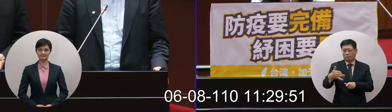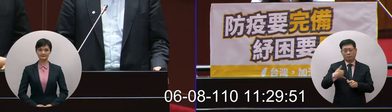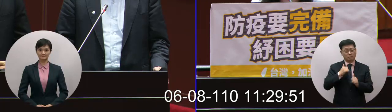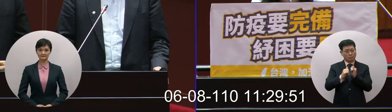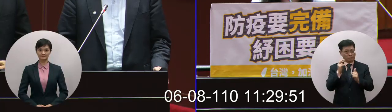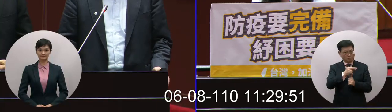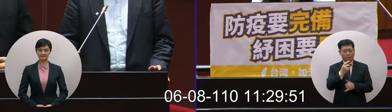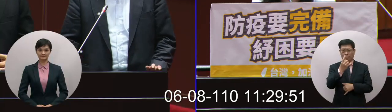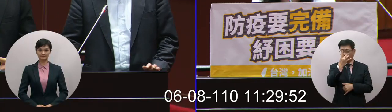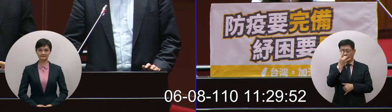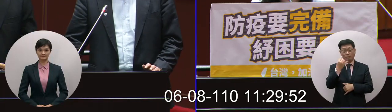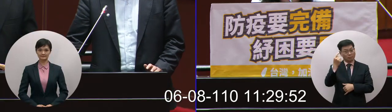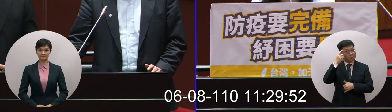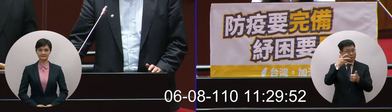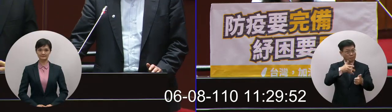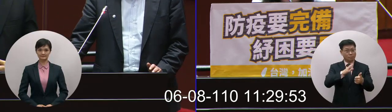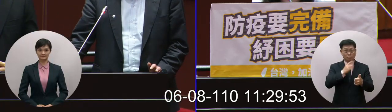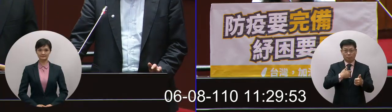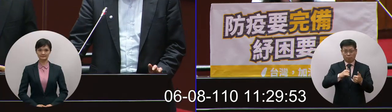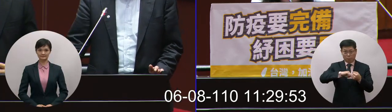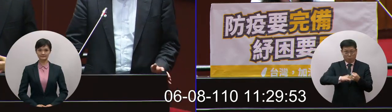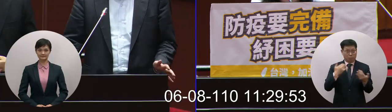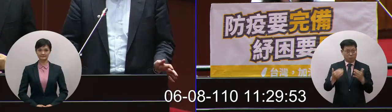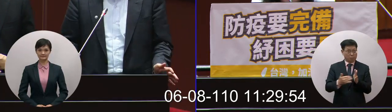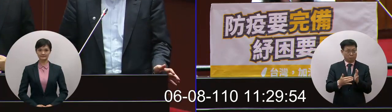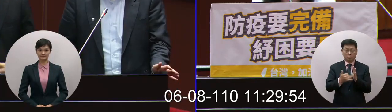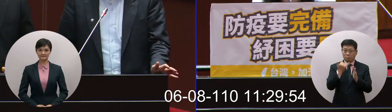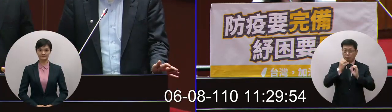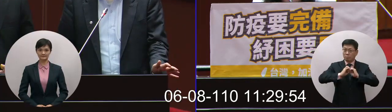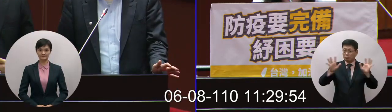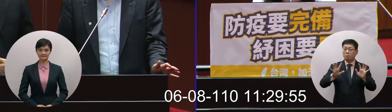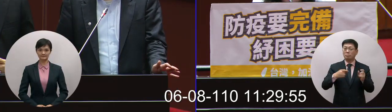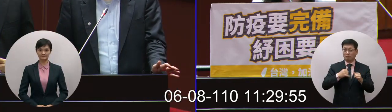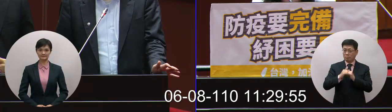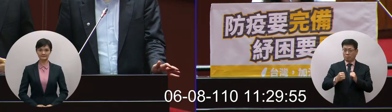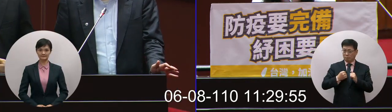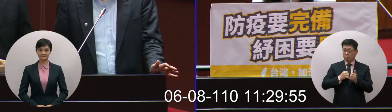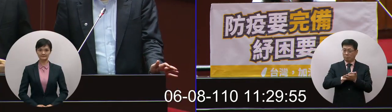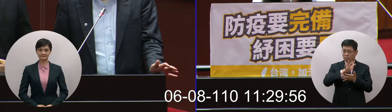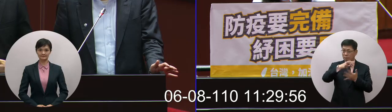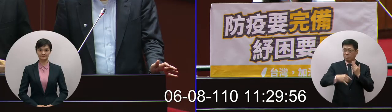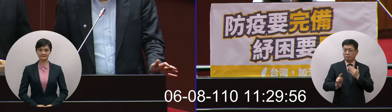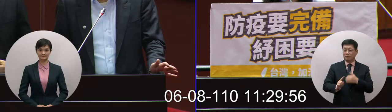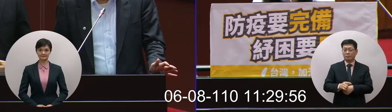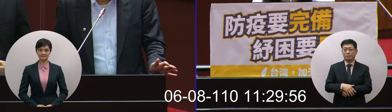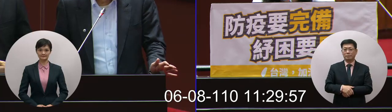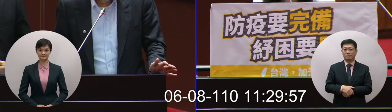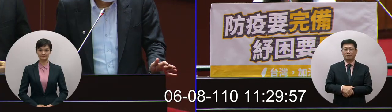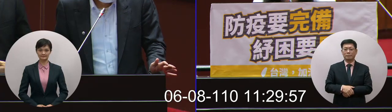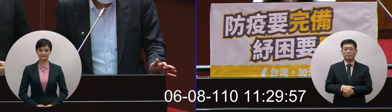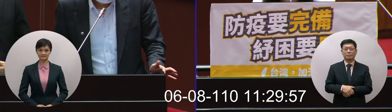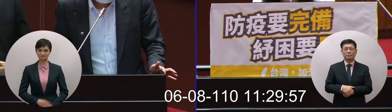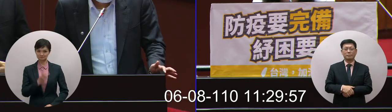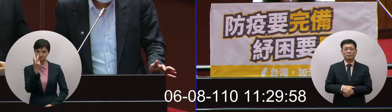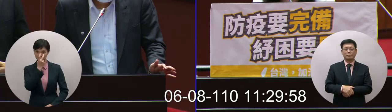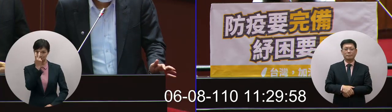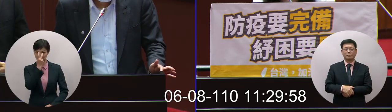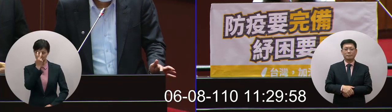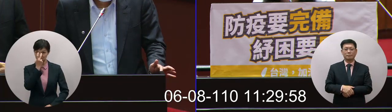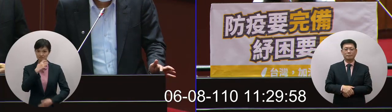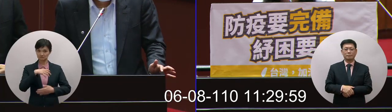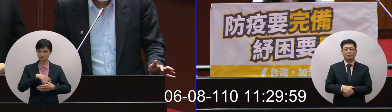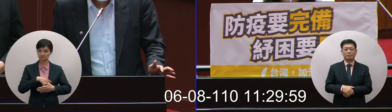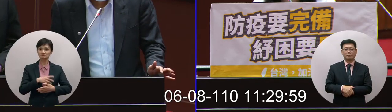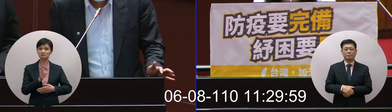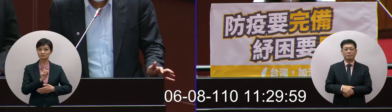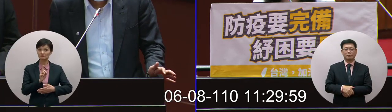国人可以知道。想请教这部分是不是已经清楚了？然后是不是能够让国人知道我们未来审查的标准是什么？ 那审查里面在就是有